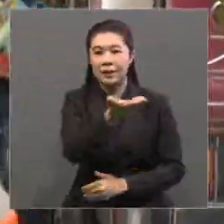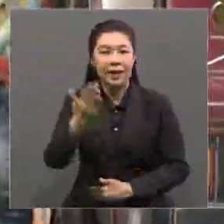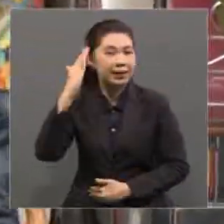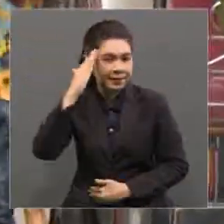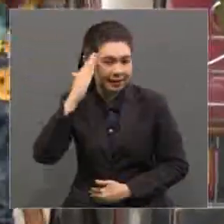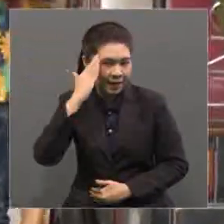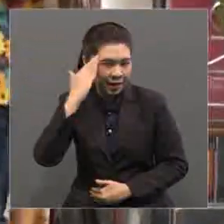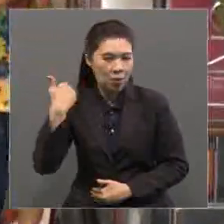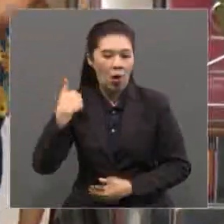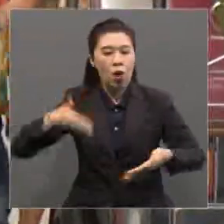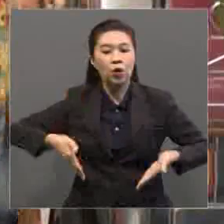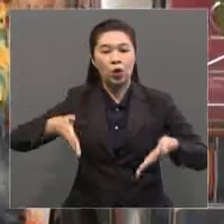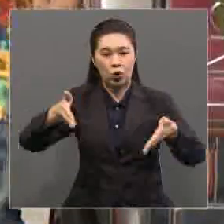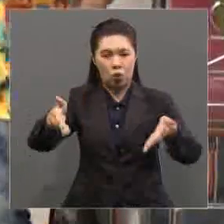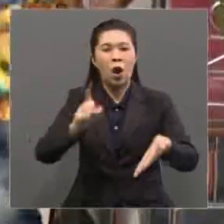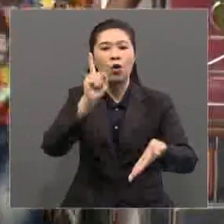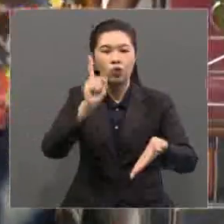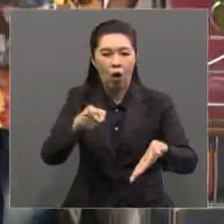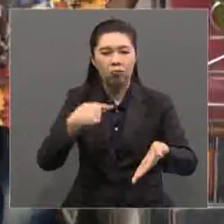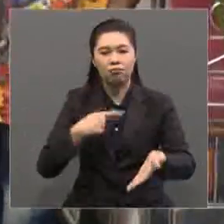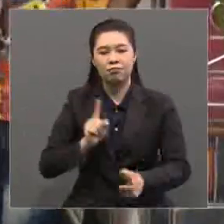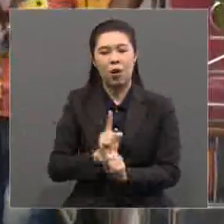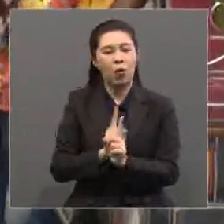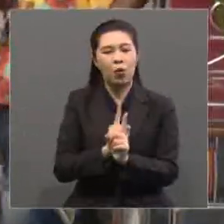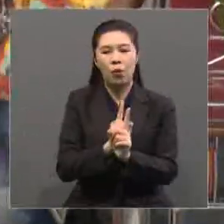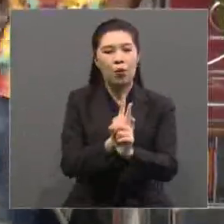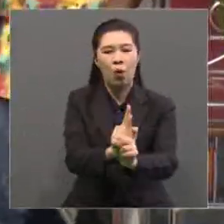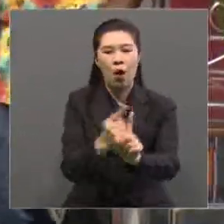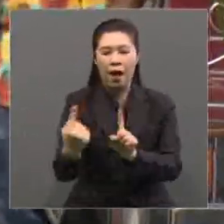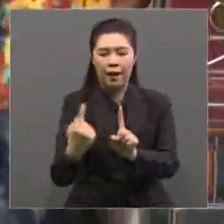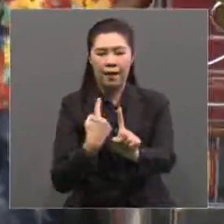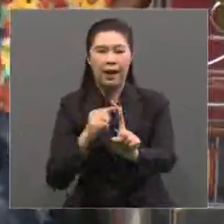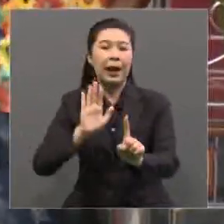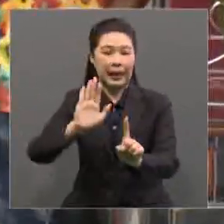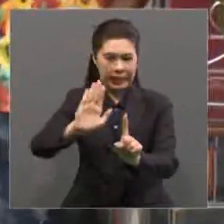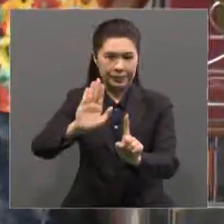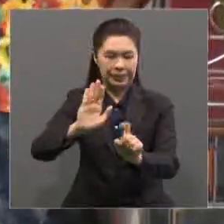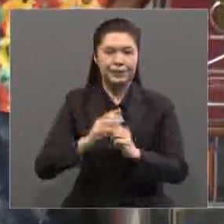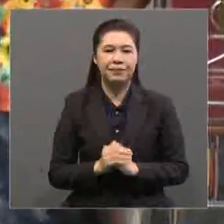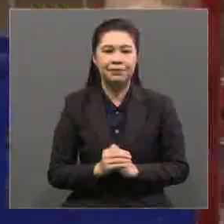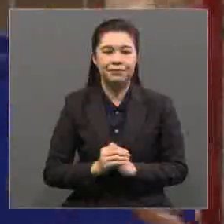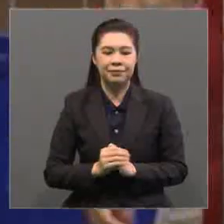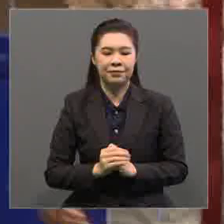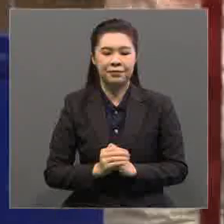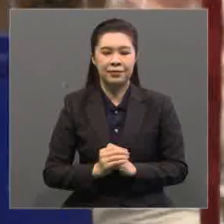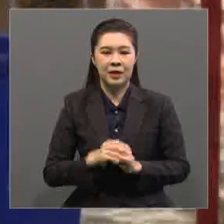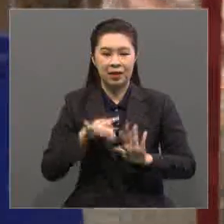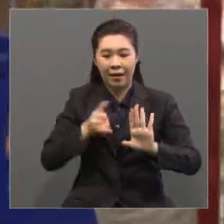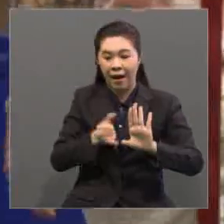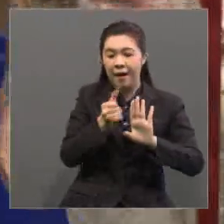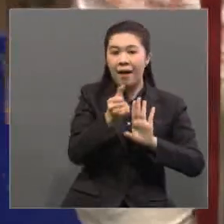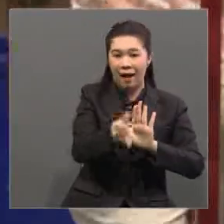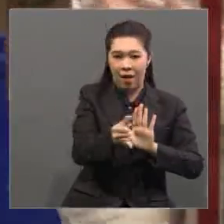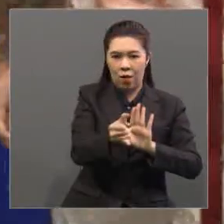ใช้ถนนแบบ one-wayนะฮะคือไม่ให้มีการเดินสวนทางกันทางเข้าจะใช้ถนนจักรพงษ์